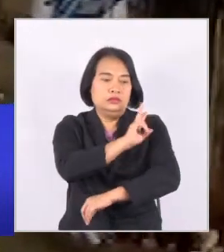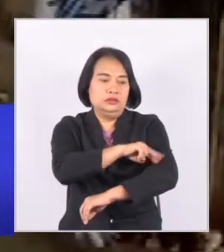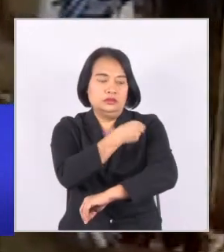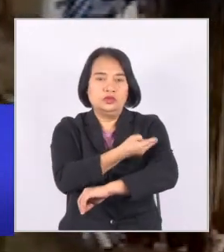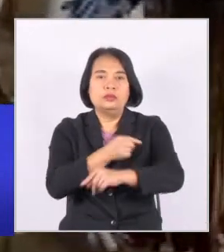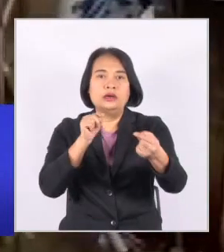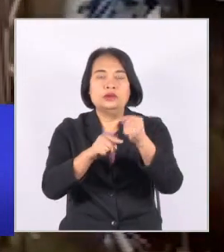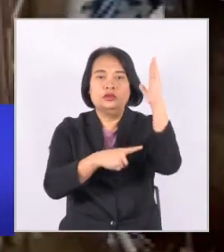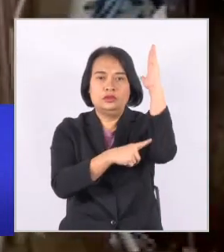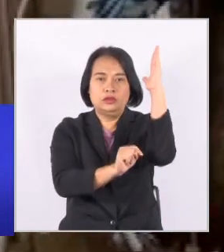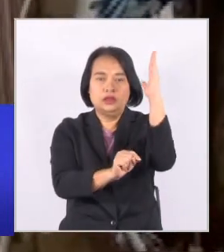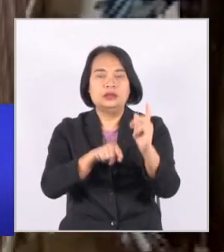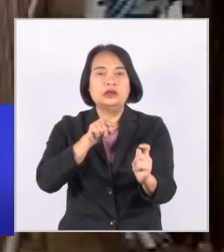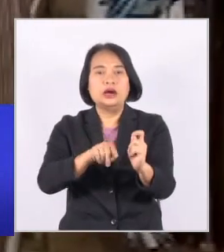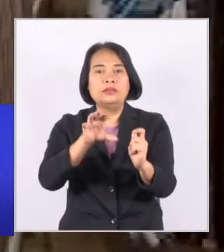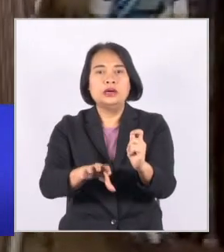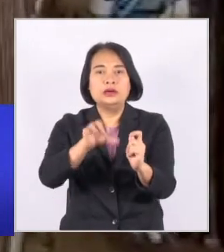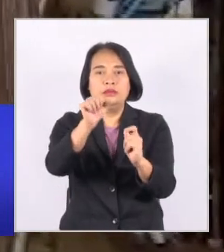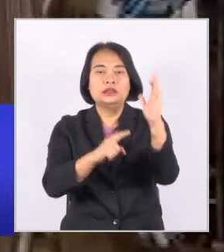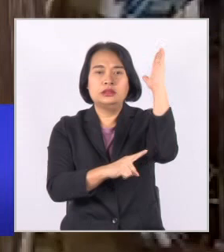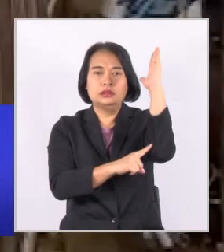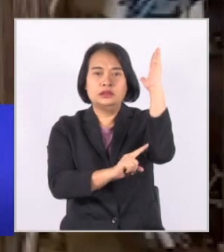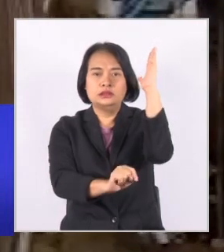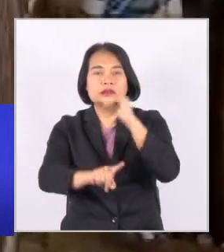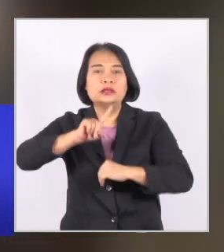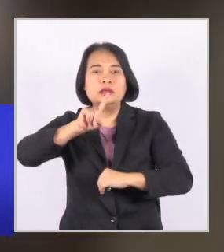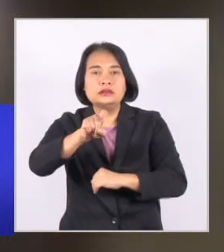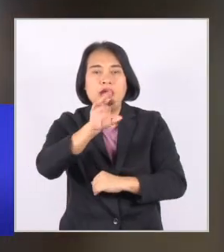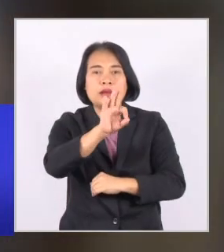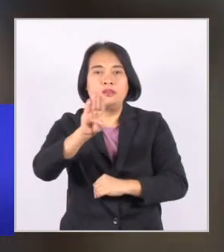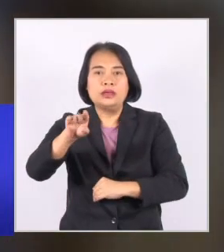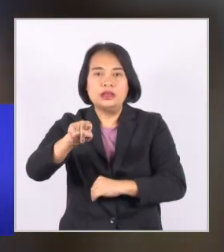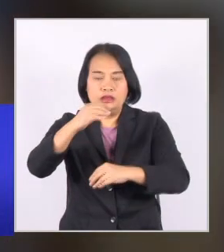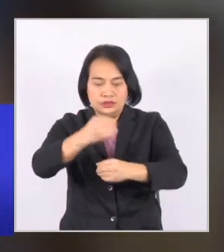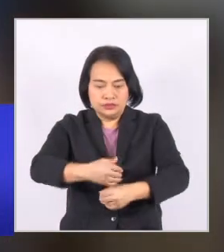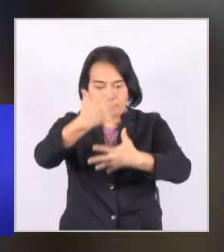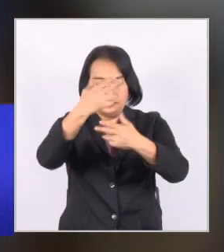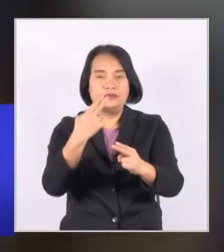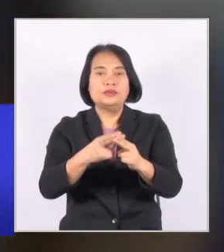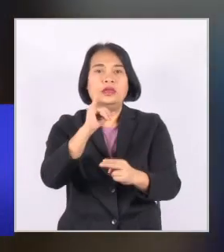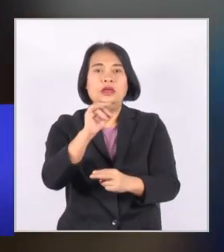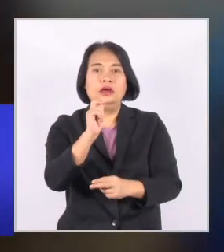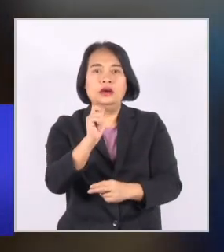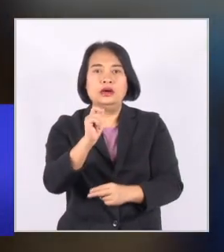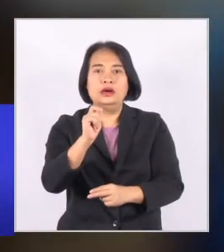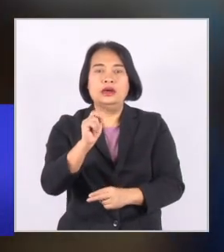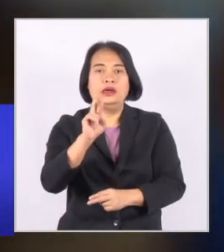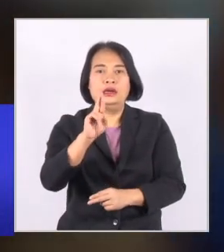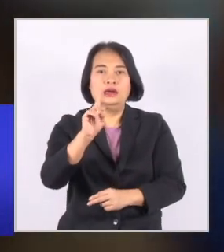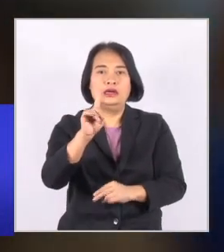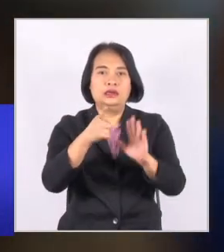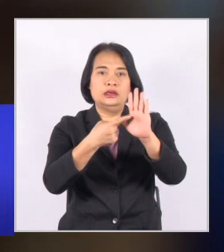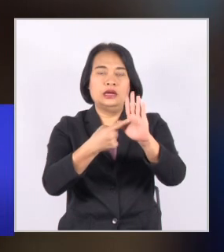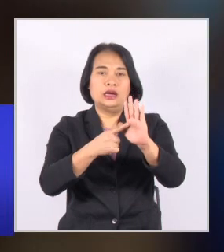รังนะคะผู้สื่อข่าวก็เลยถามไปยังเจ้าของ Facebook ที่เขาโพสต์คลิปนี้ไว้นะคือคุณไอราดาเต็มพร้อมเป็นลูกสาวของพระ